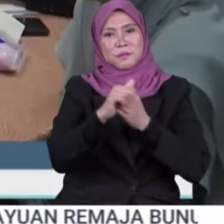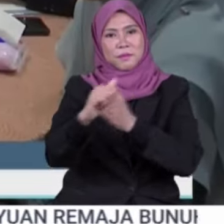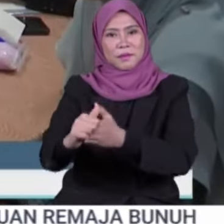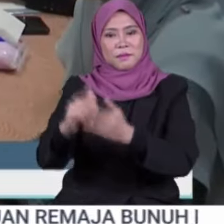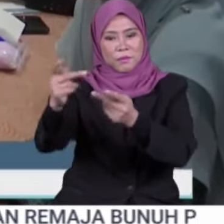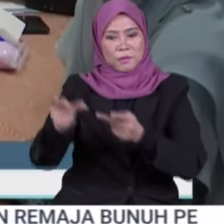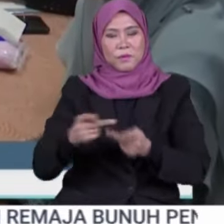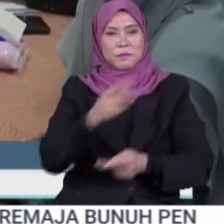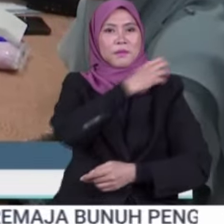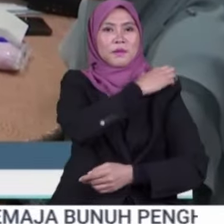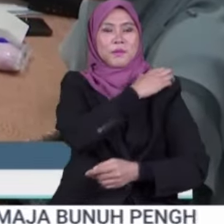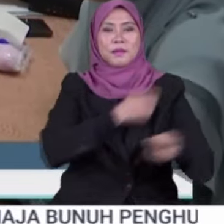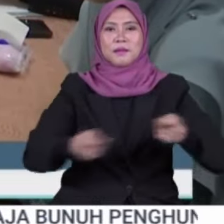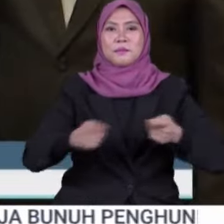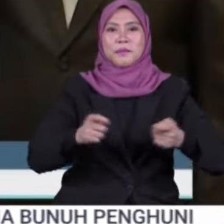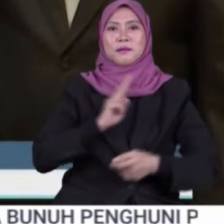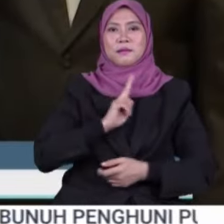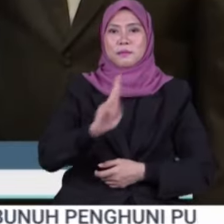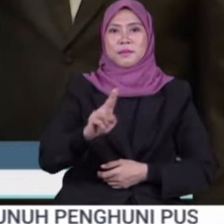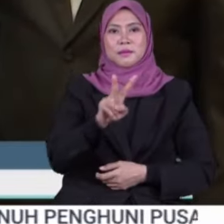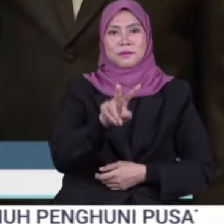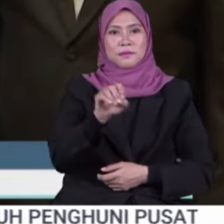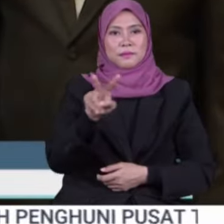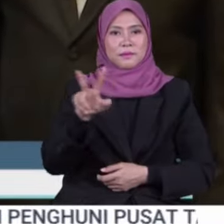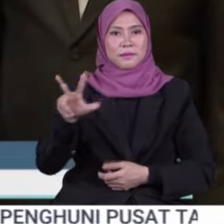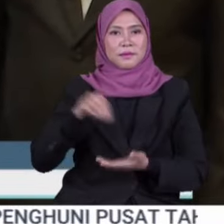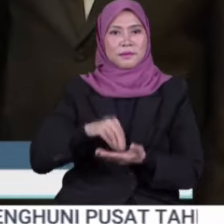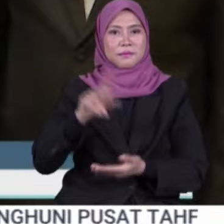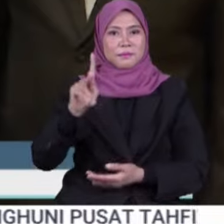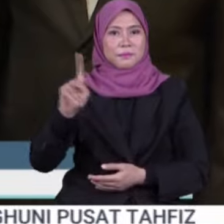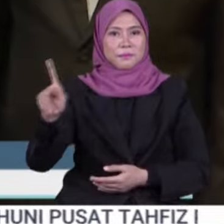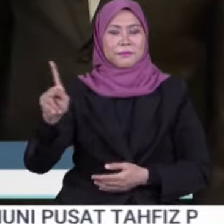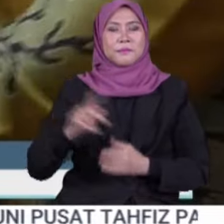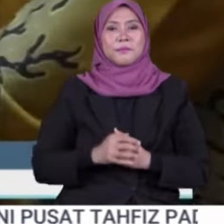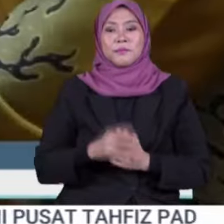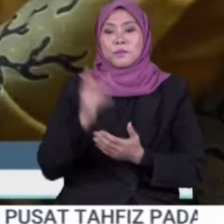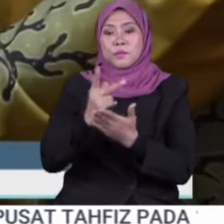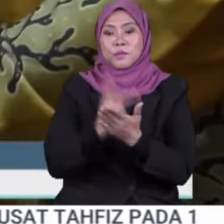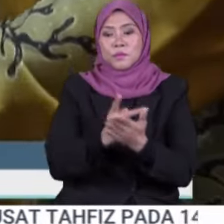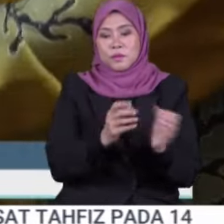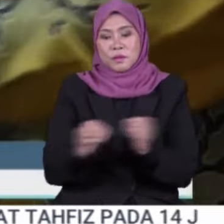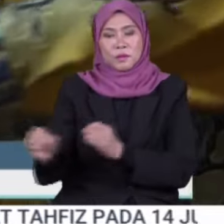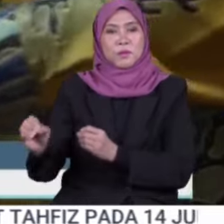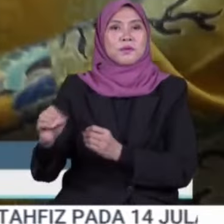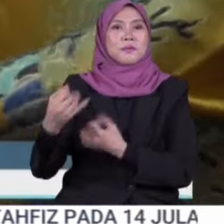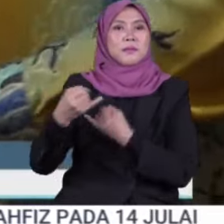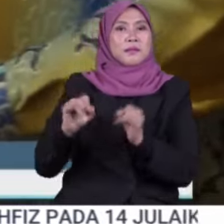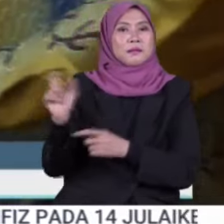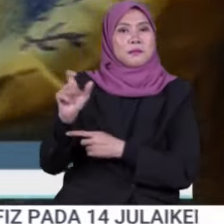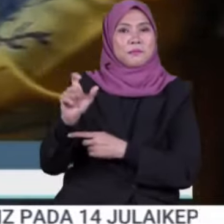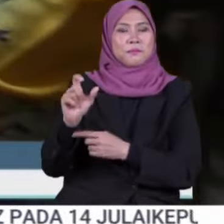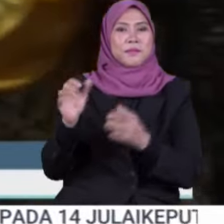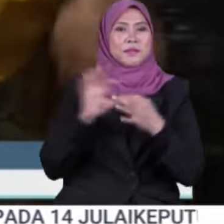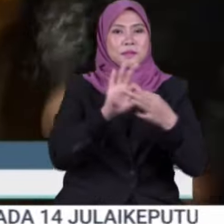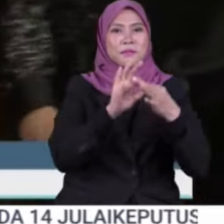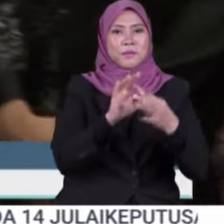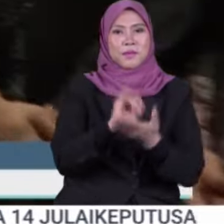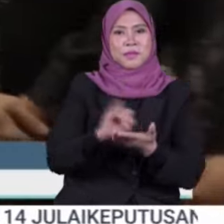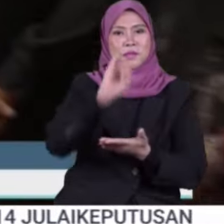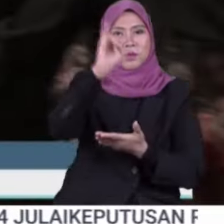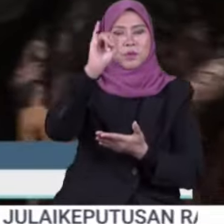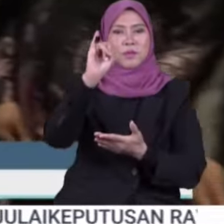protokol pegawai tadbir agama daerah 2023 di Kota Kinabalu. Kursus anjuran Jahins dengan kerjasama Institut Latihan Sektor